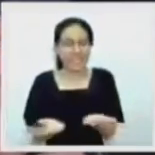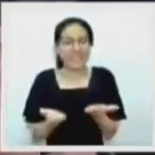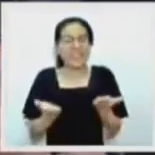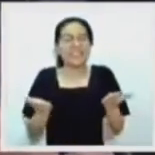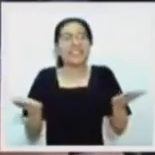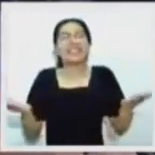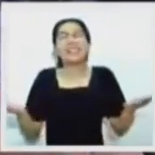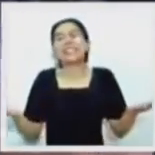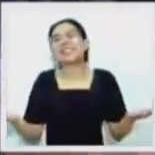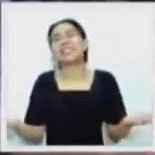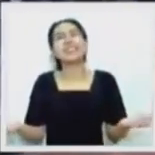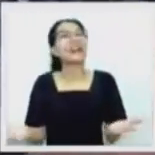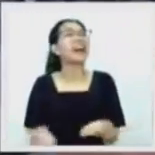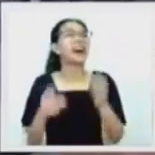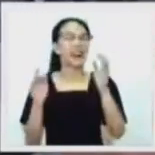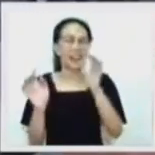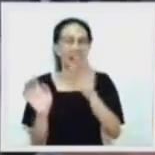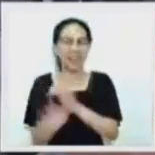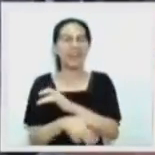niya